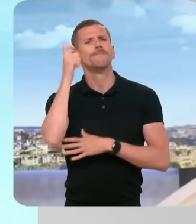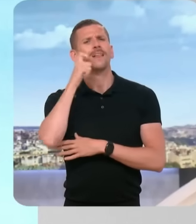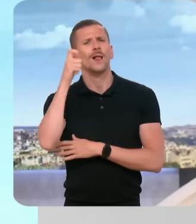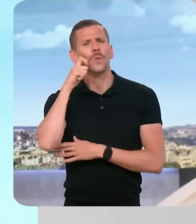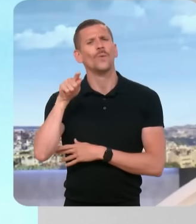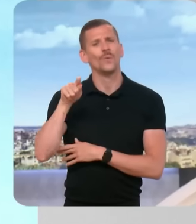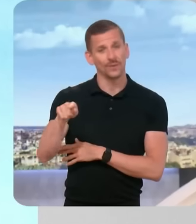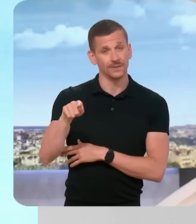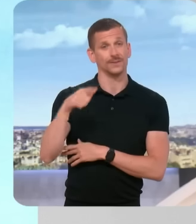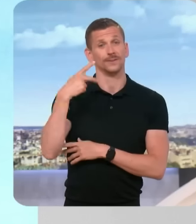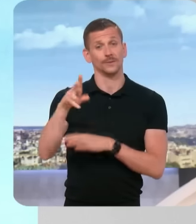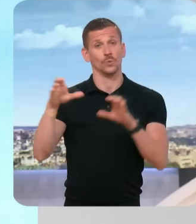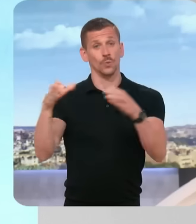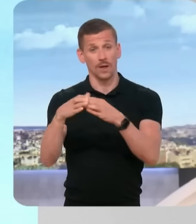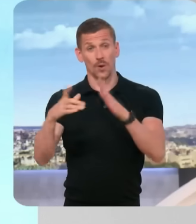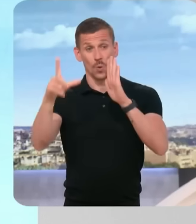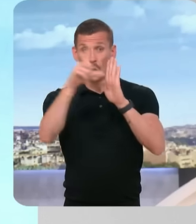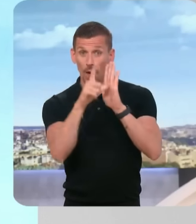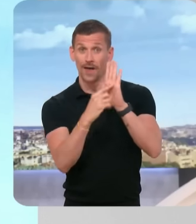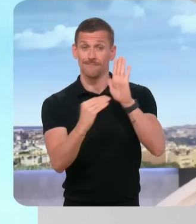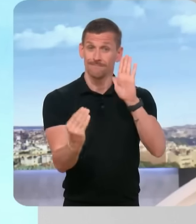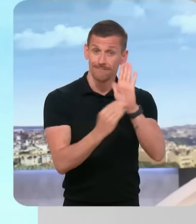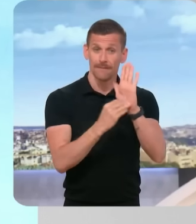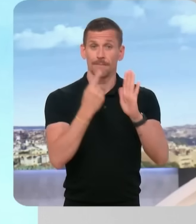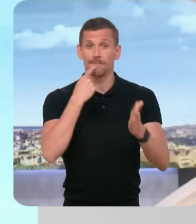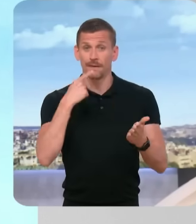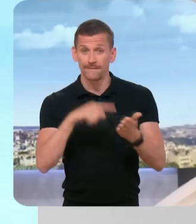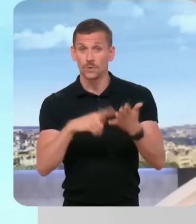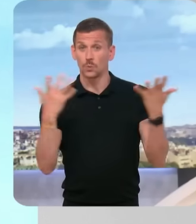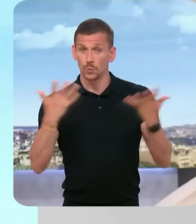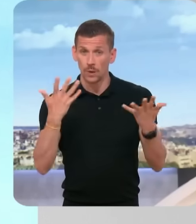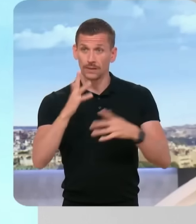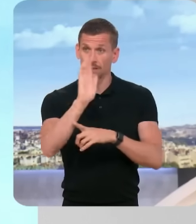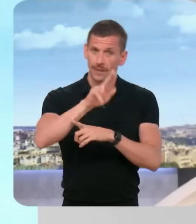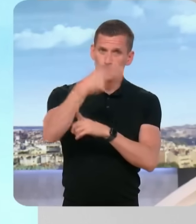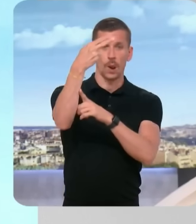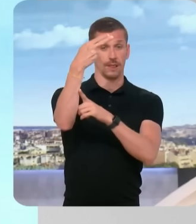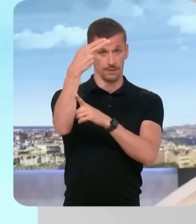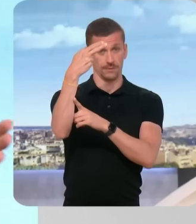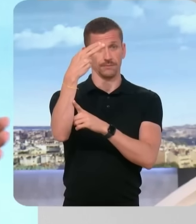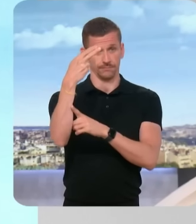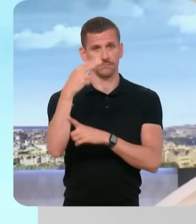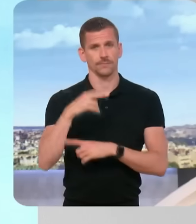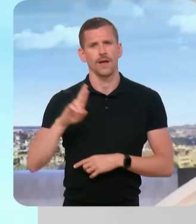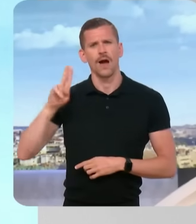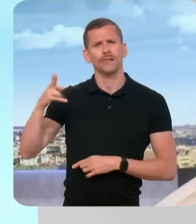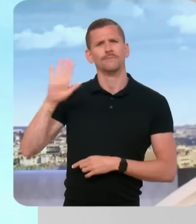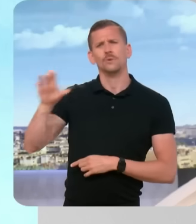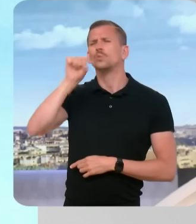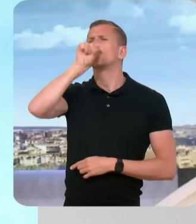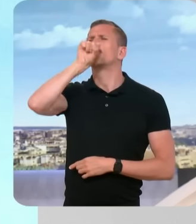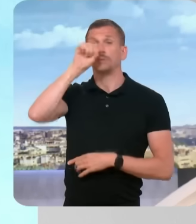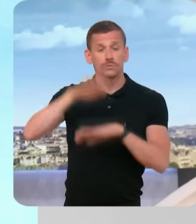de voter une loi dans laquelle il y a la préférence nationale, qui est un des thèmes chers de l'extrême droite depuis des décennies. C'est quelqu'un qui, il y a peu de